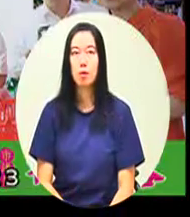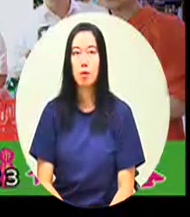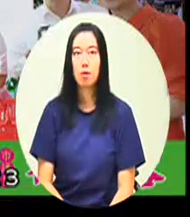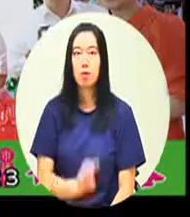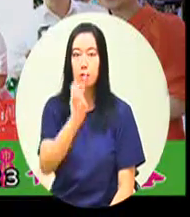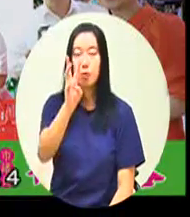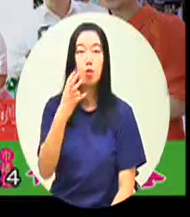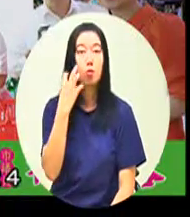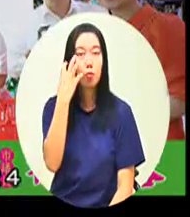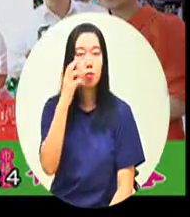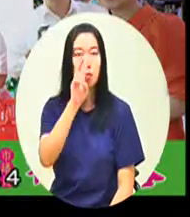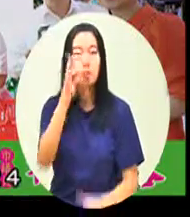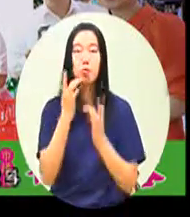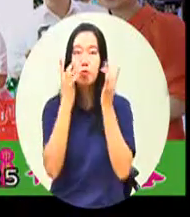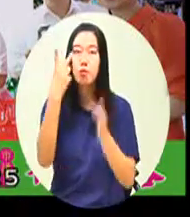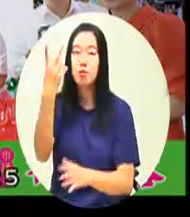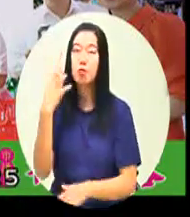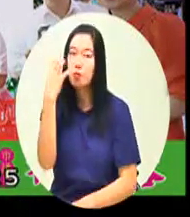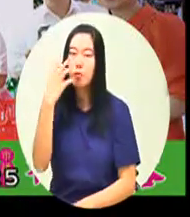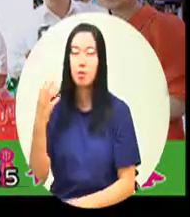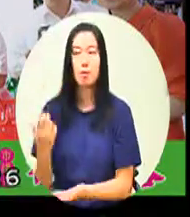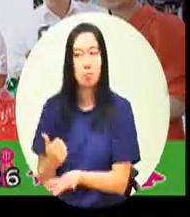二果，值得肯定。